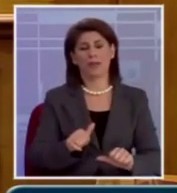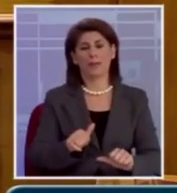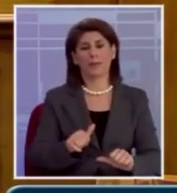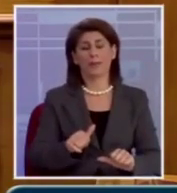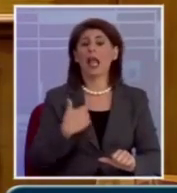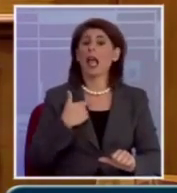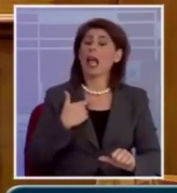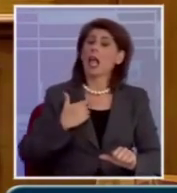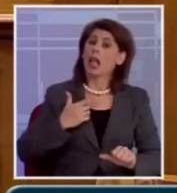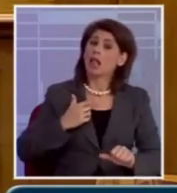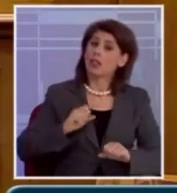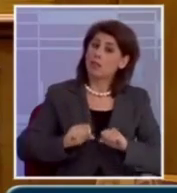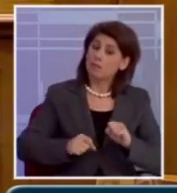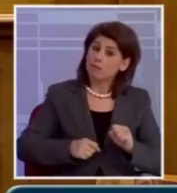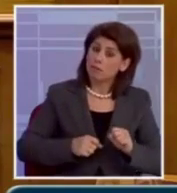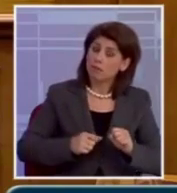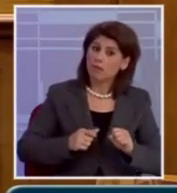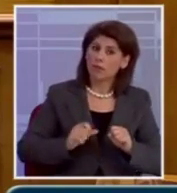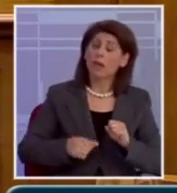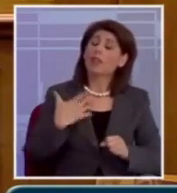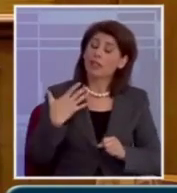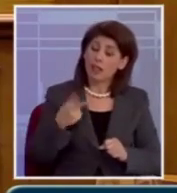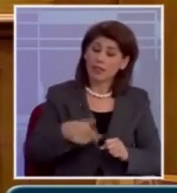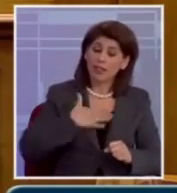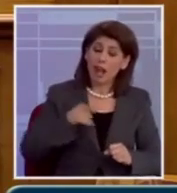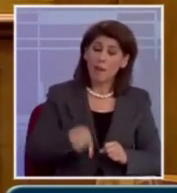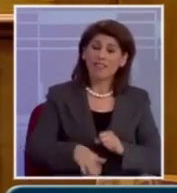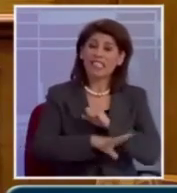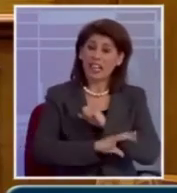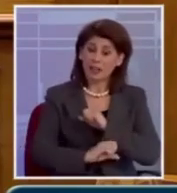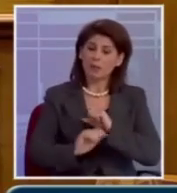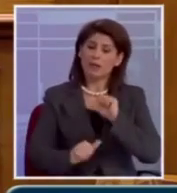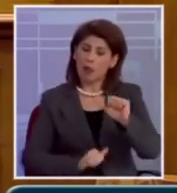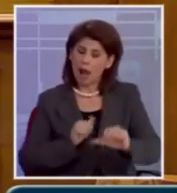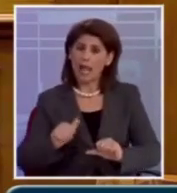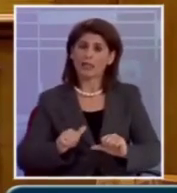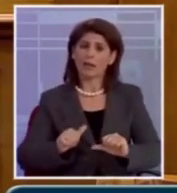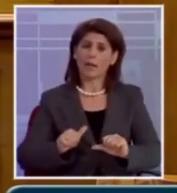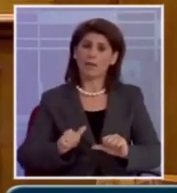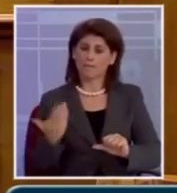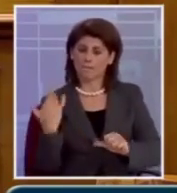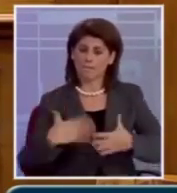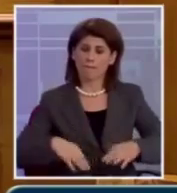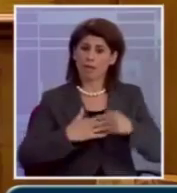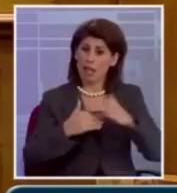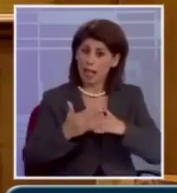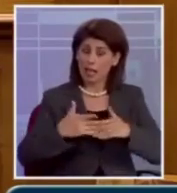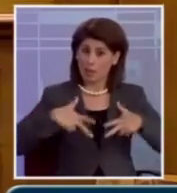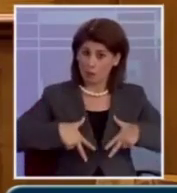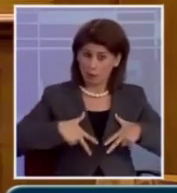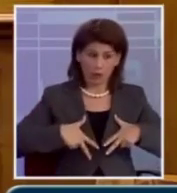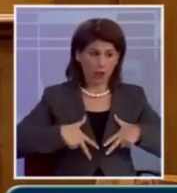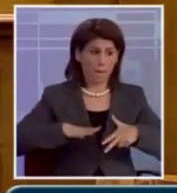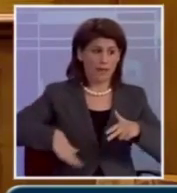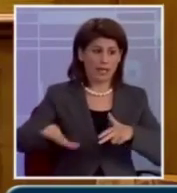να αποκτήσει τον ουσιαστικό του ρόλο και σε αυτό καλούμε τους βουλευτές και